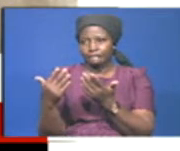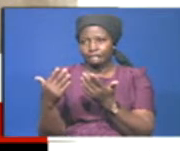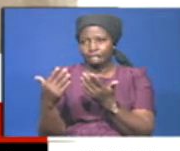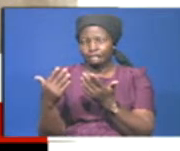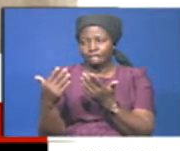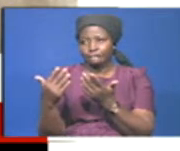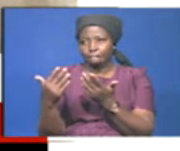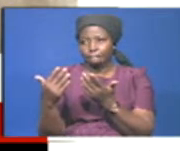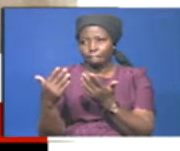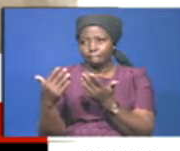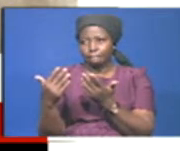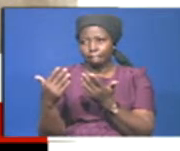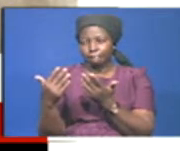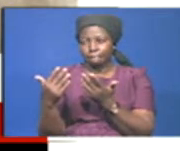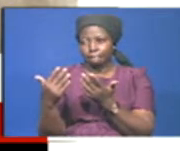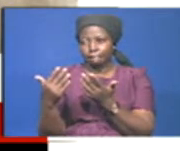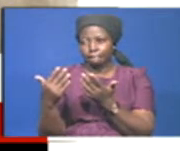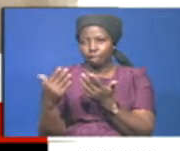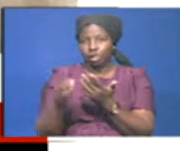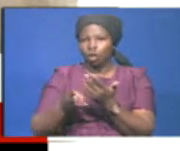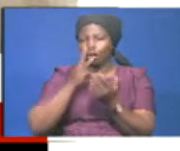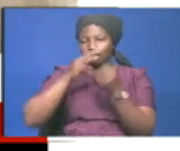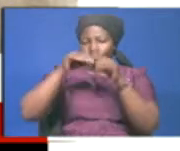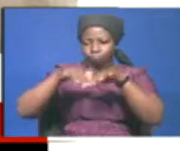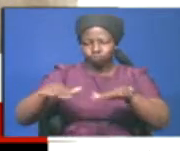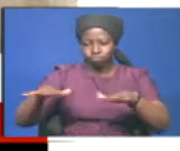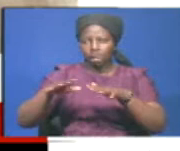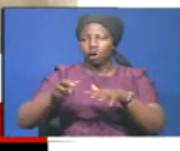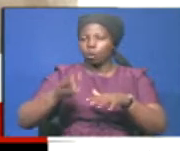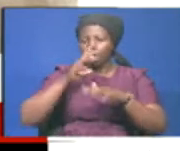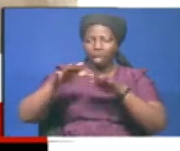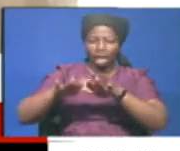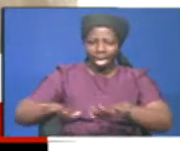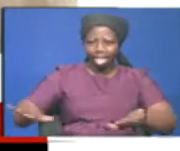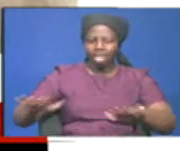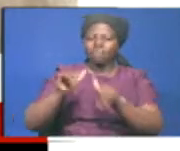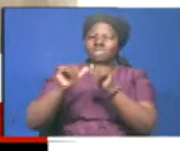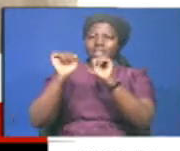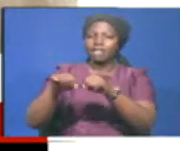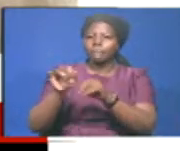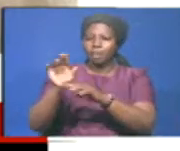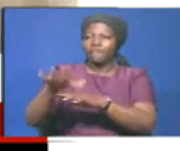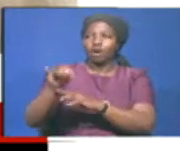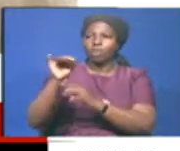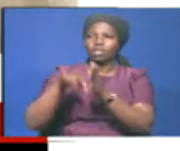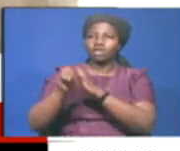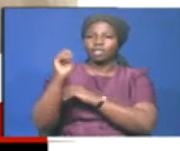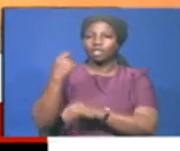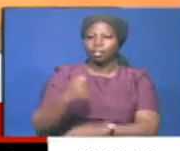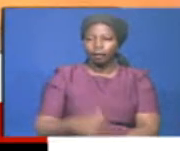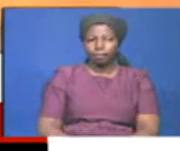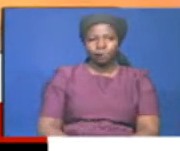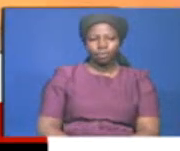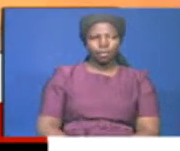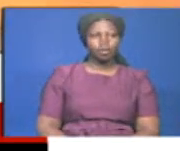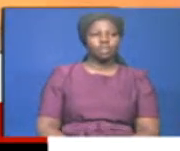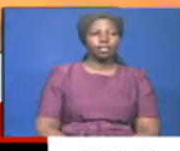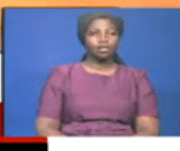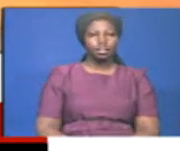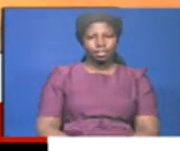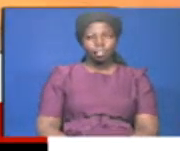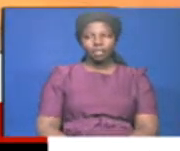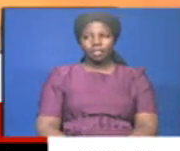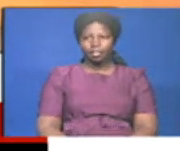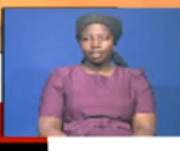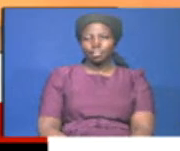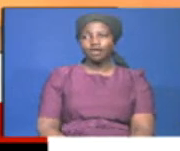tuseme tu oceans and lakes zote zile zapatikana hapa kwetu Kenya. Ndio. Tuzungumze tu kuhusiana na takwimu